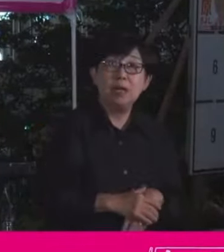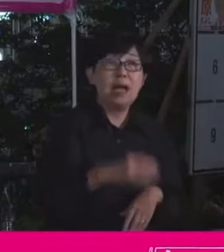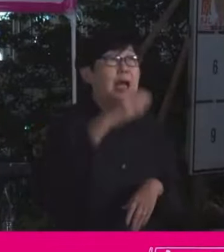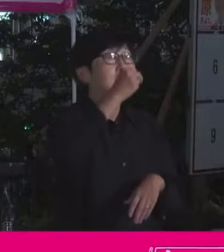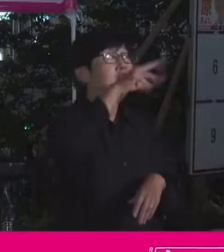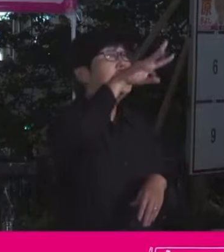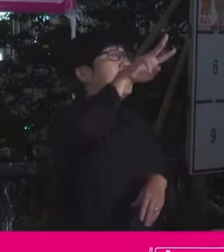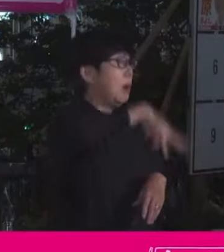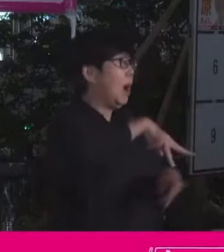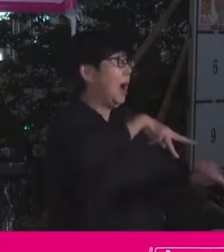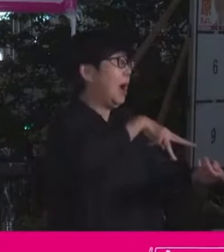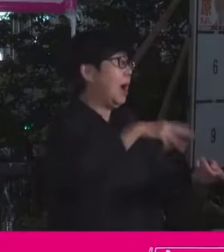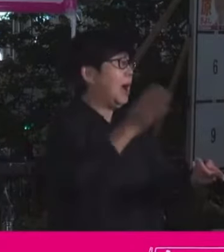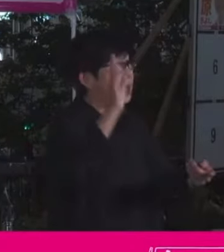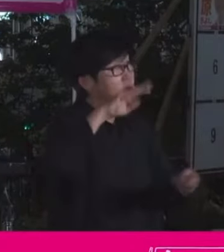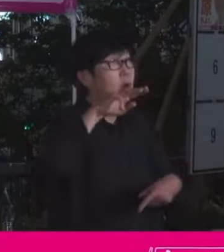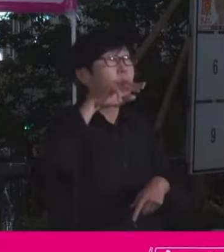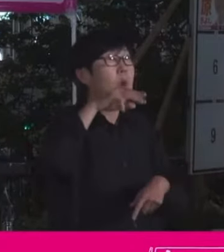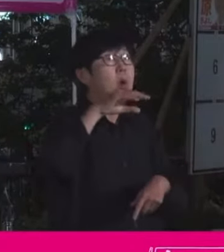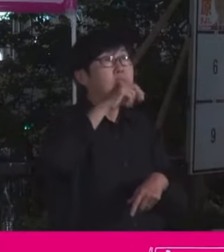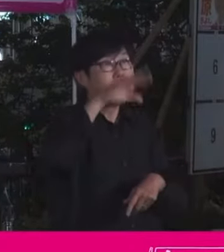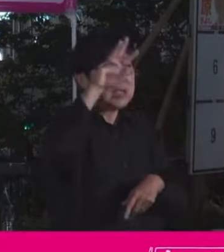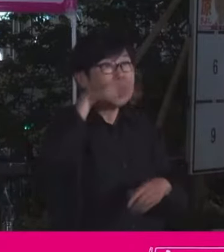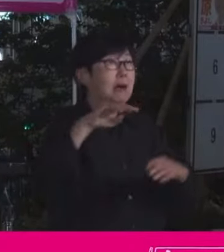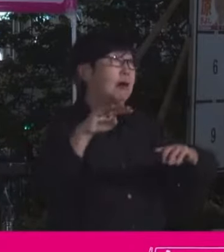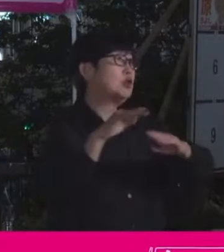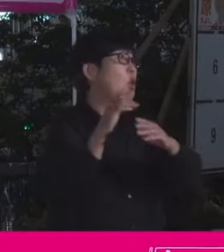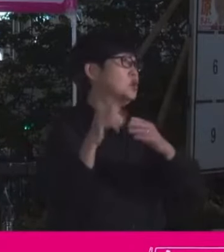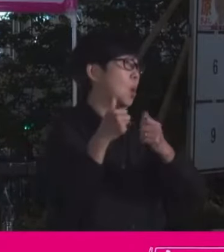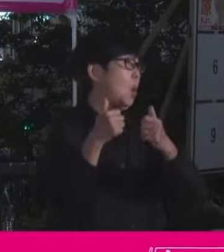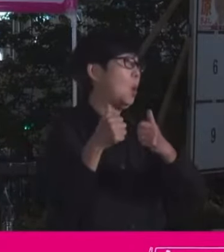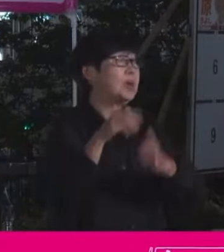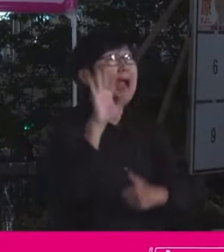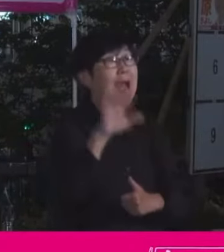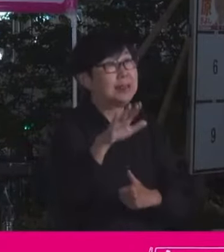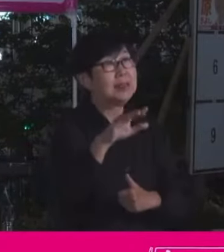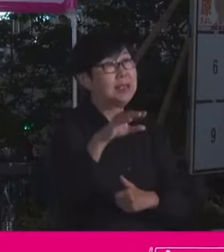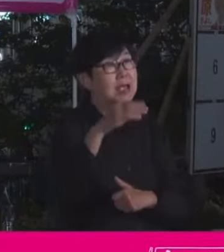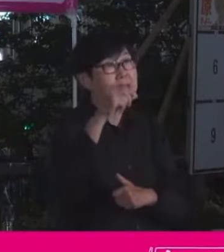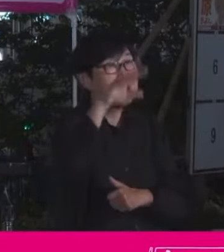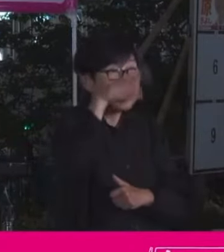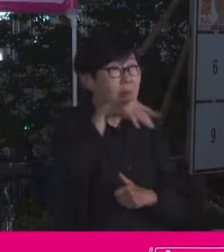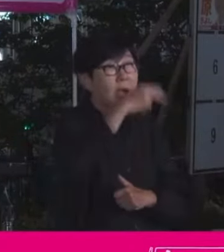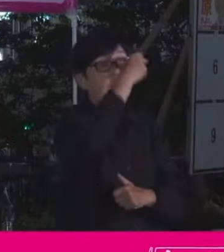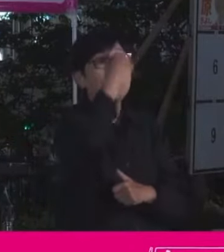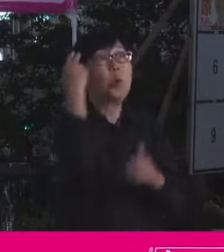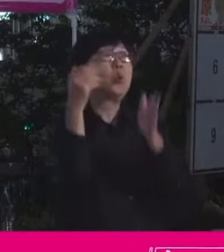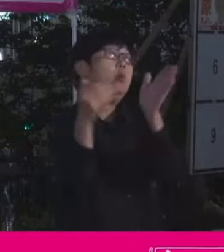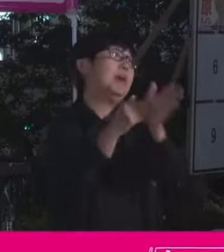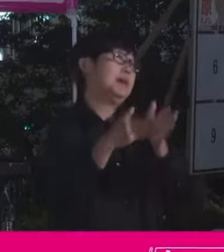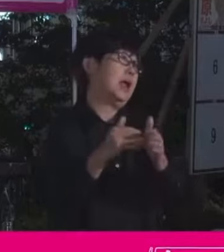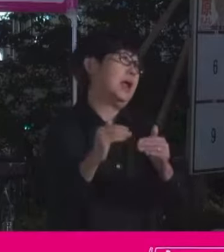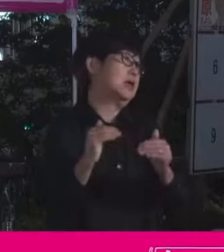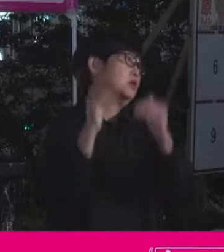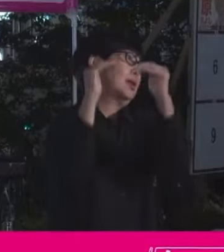の砂川闘争のあった砂川です、砂川に引っ越して、高校まで砂川で